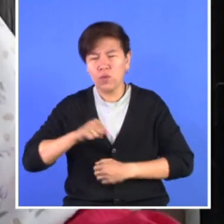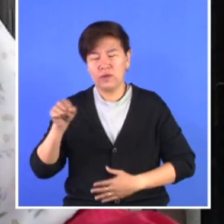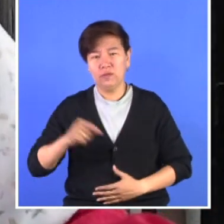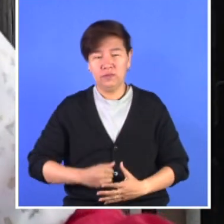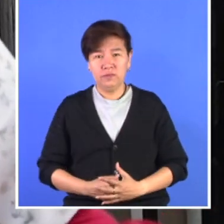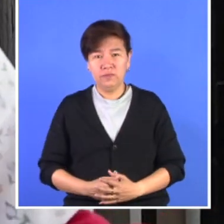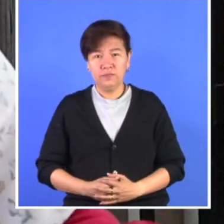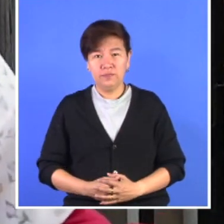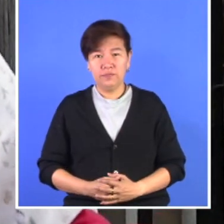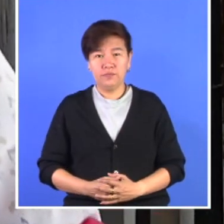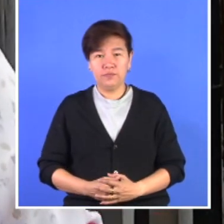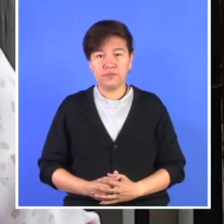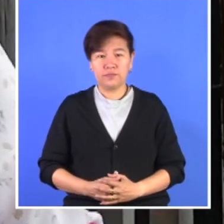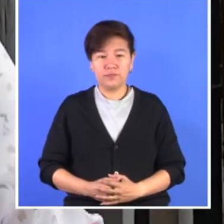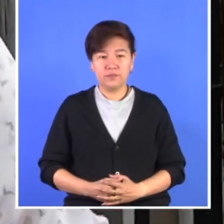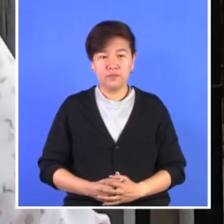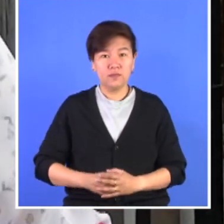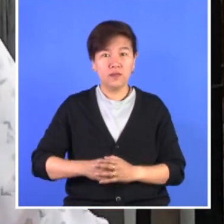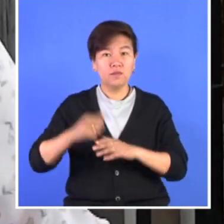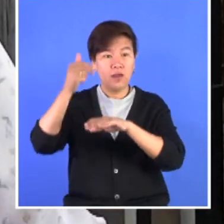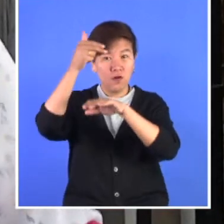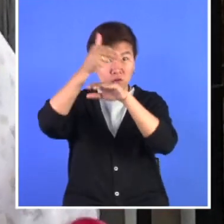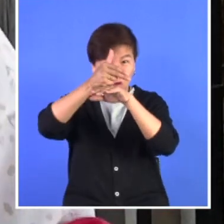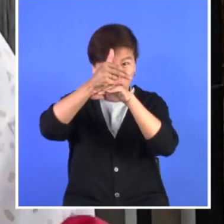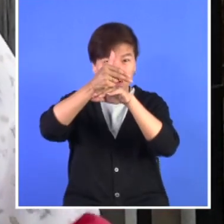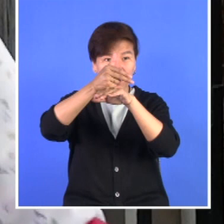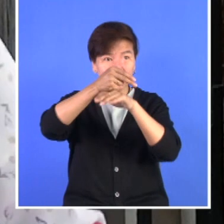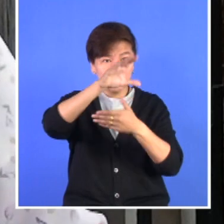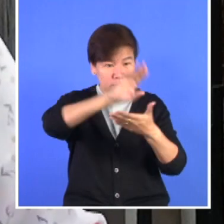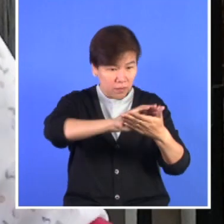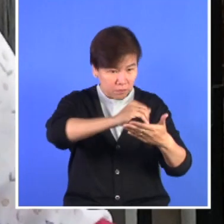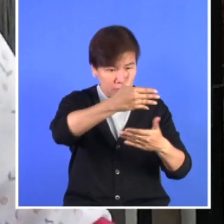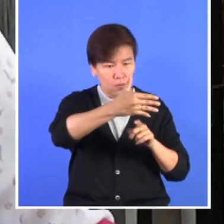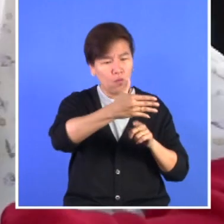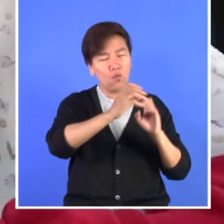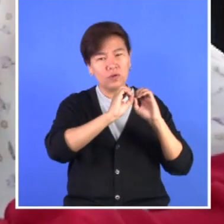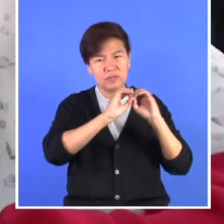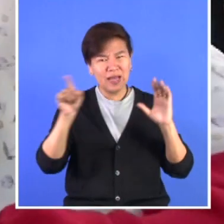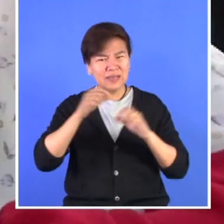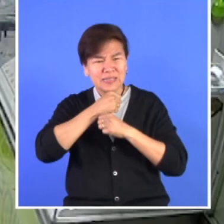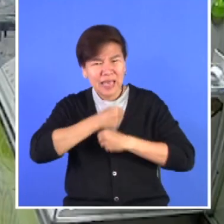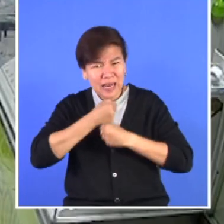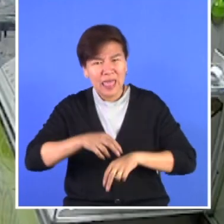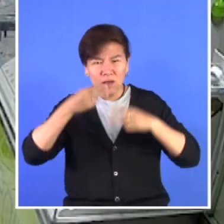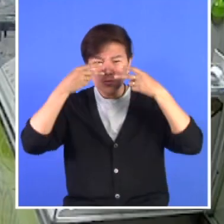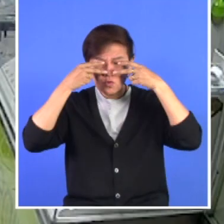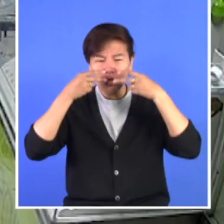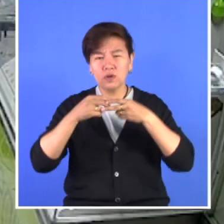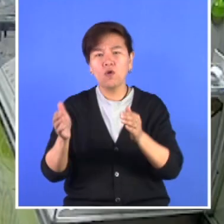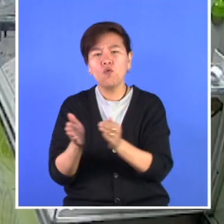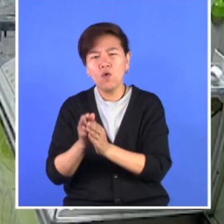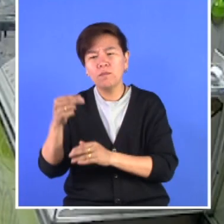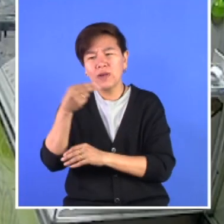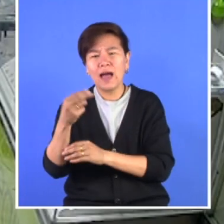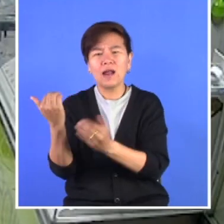แล้วคือเห็นจากในกล้องเขาบอกว่าโจเนี่ยดูก็อายุเยอะแล้วอายุมากแล้วไปอยู่กับลูกกับหลานดี